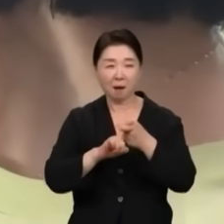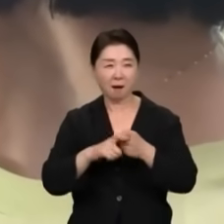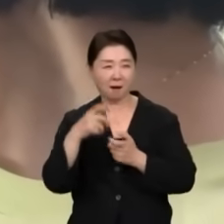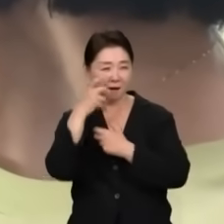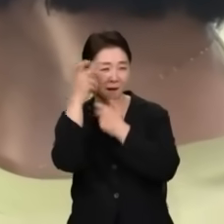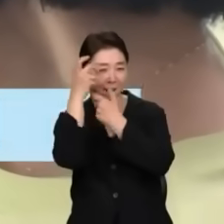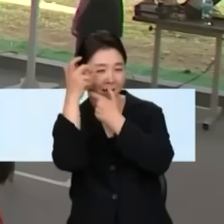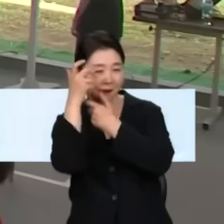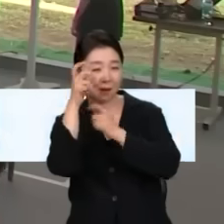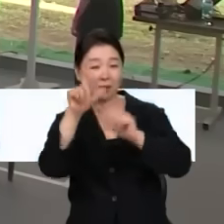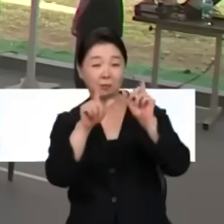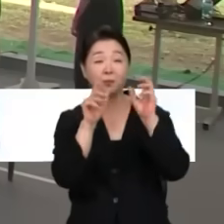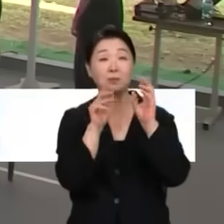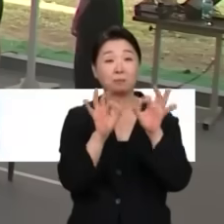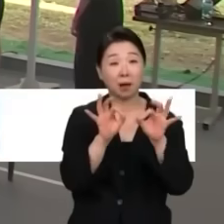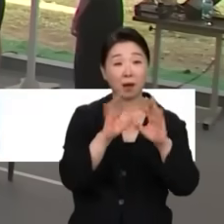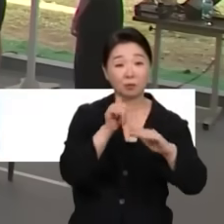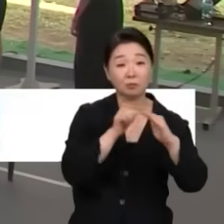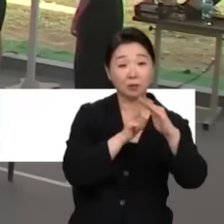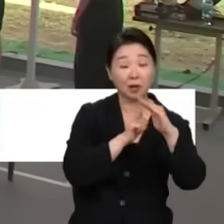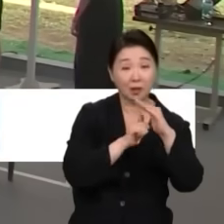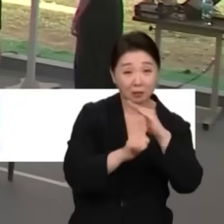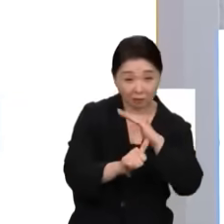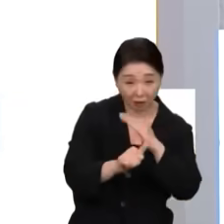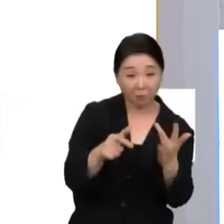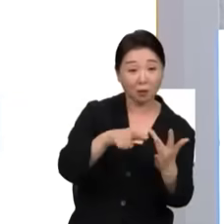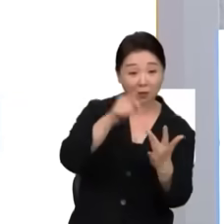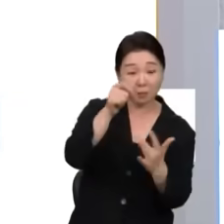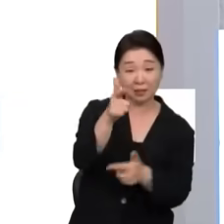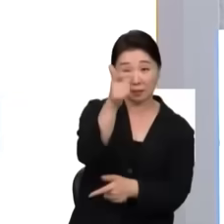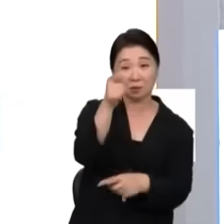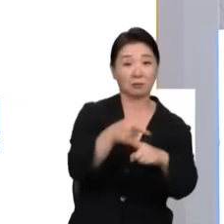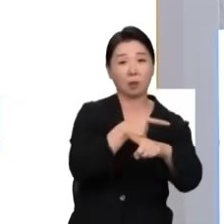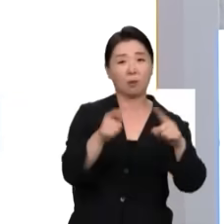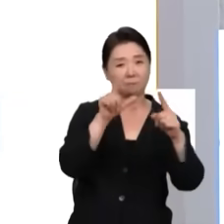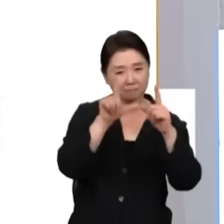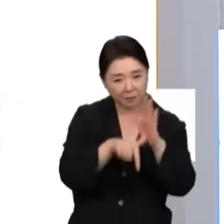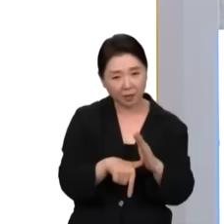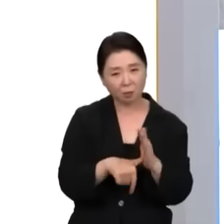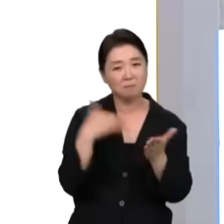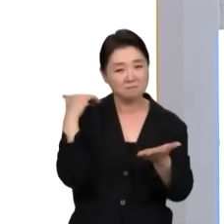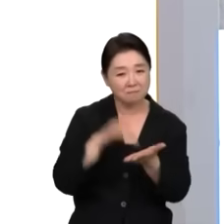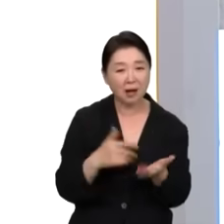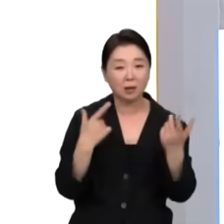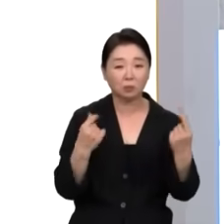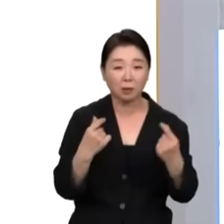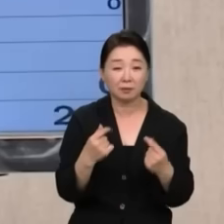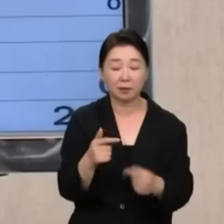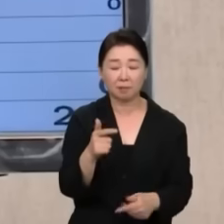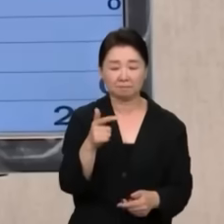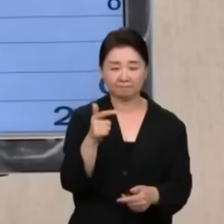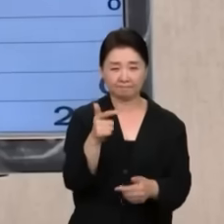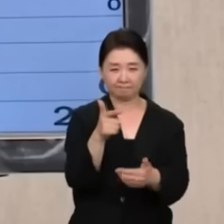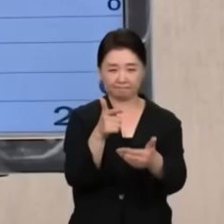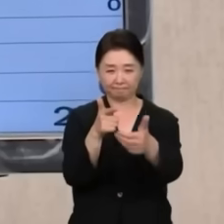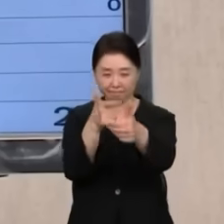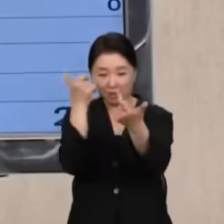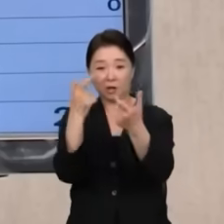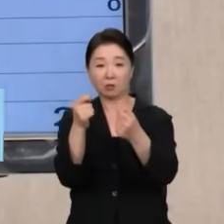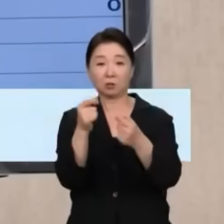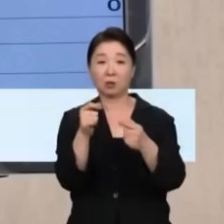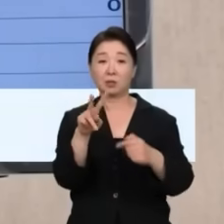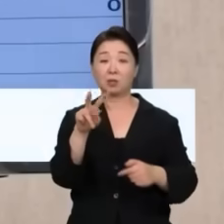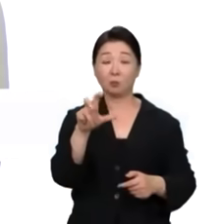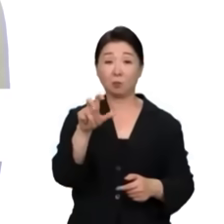김혜지의이 모습은 국가대표 선발전을 겸하는 사격 대회에서도 달라진게 없습니다 냉철한 킬러 럼 25m